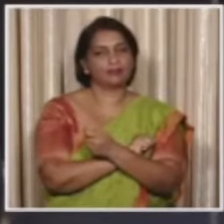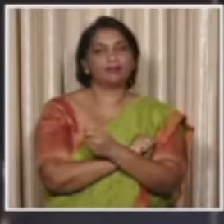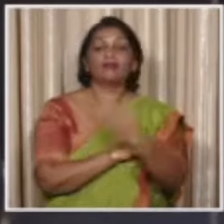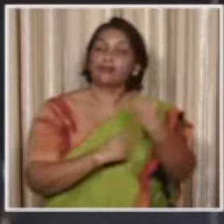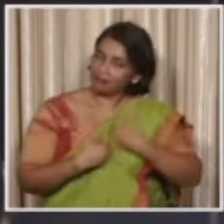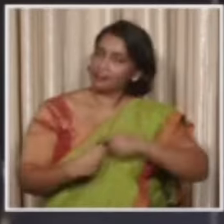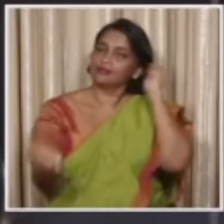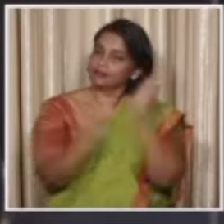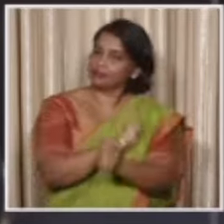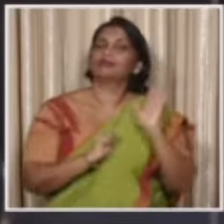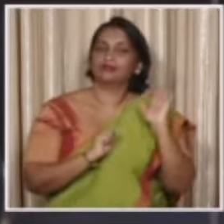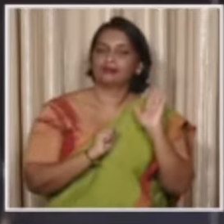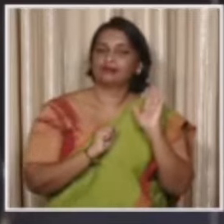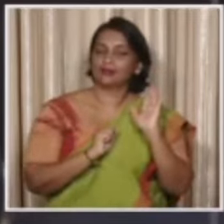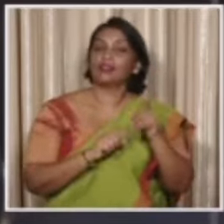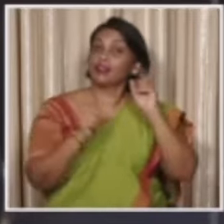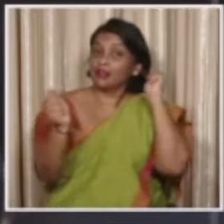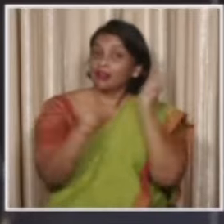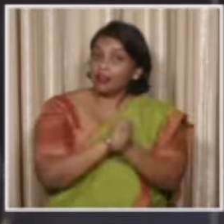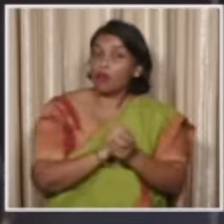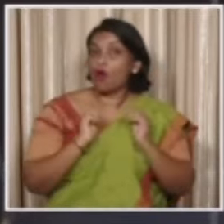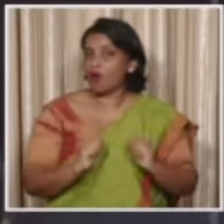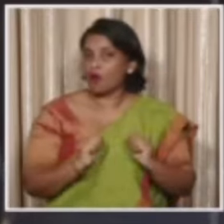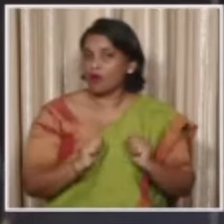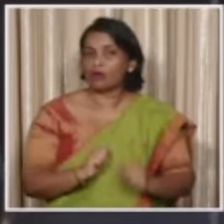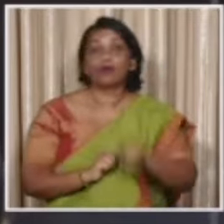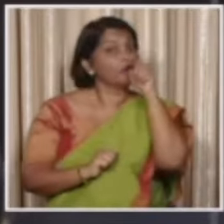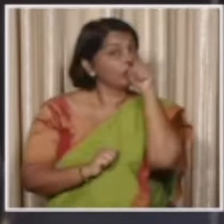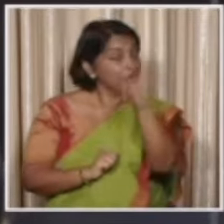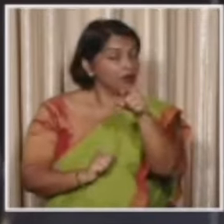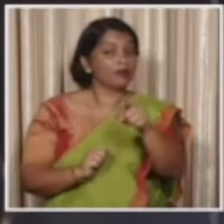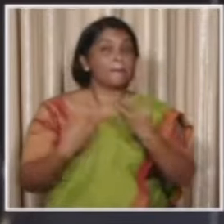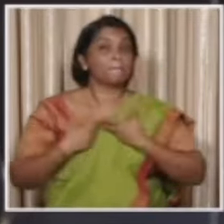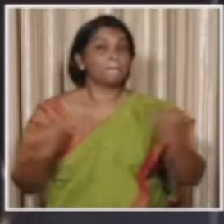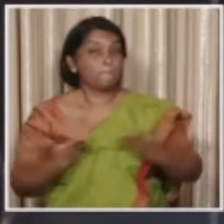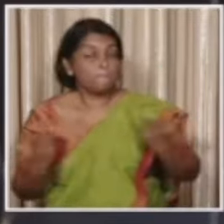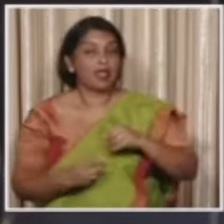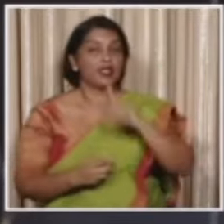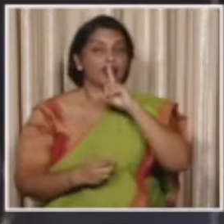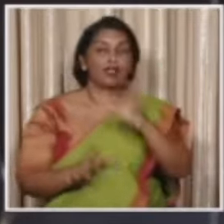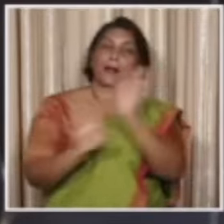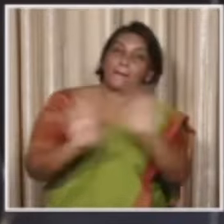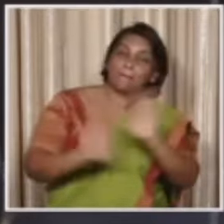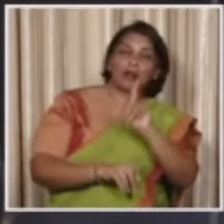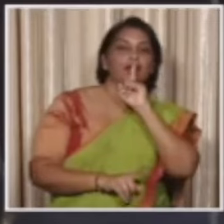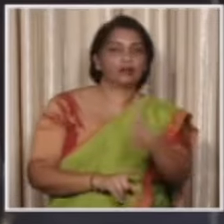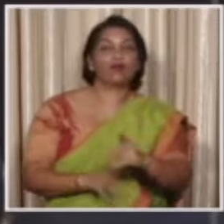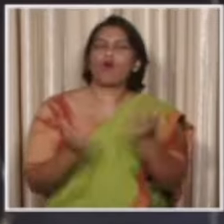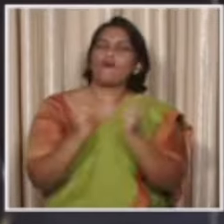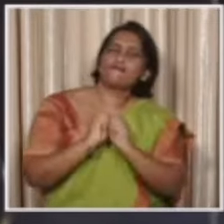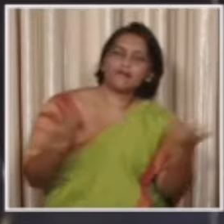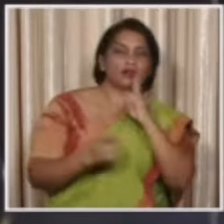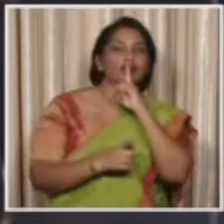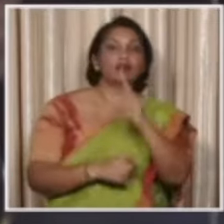අපි වෙනස් කරනවා ඒ වෙනස් කරන්නේ මොකද ඕගොල්ලොන් මේක බෑ කියද්දි එපා කියද්දි ඕන්නෑ